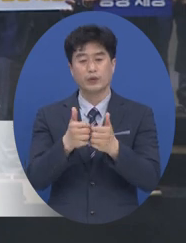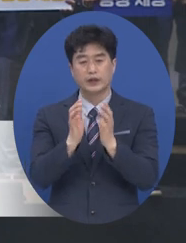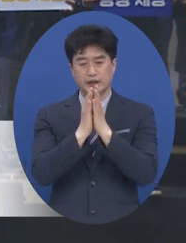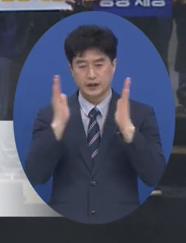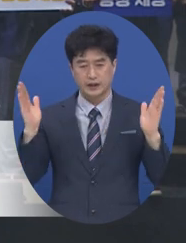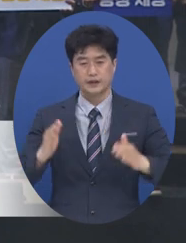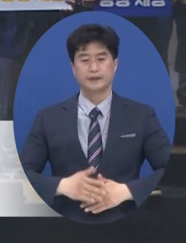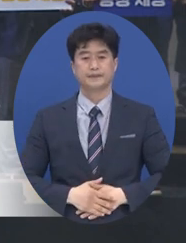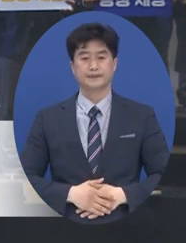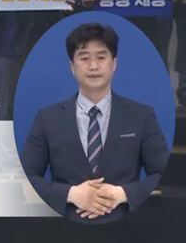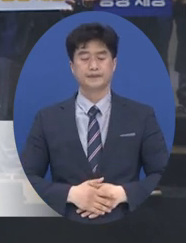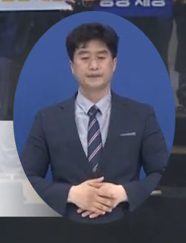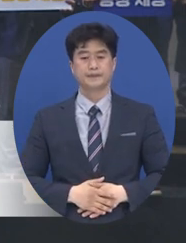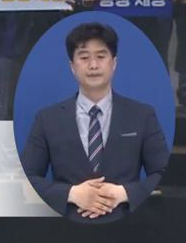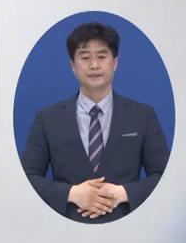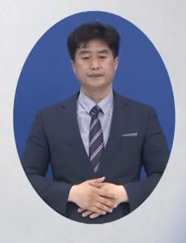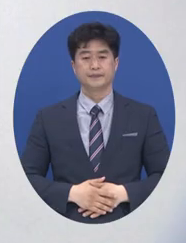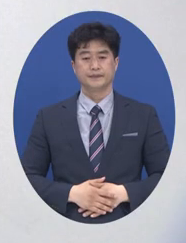최창수 기자입니다